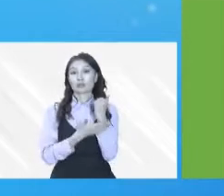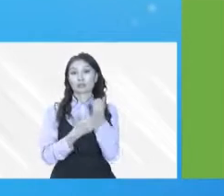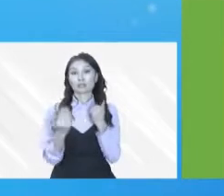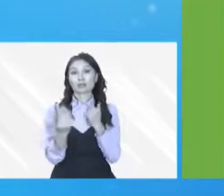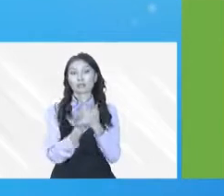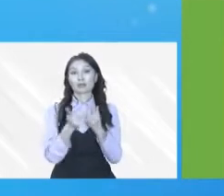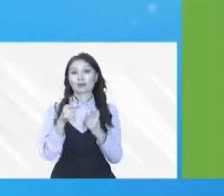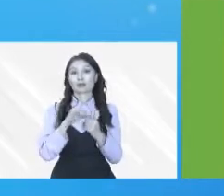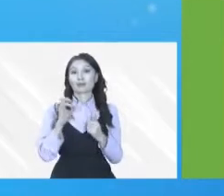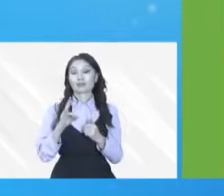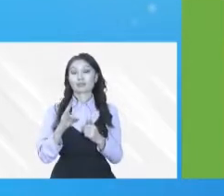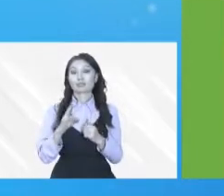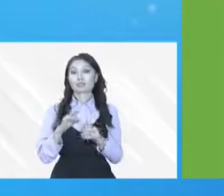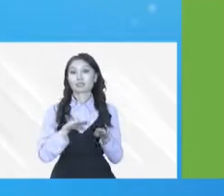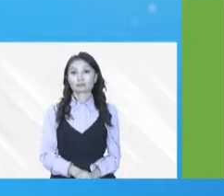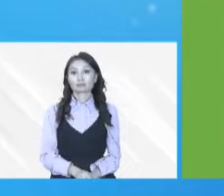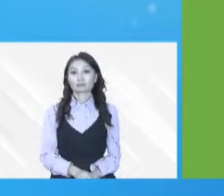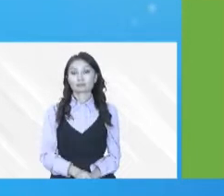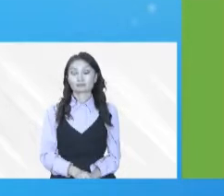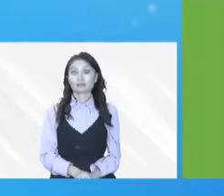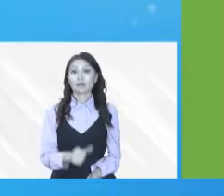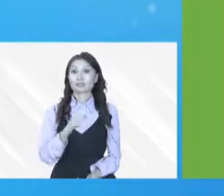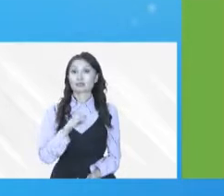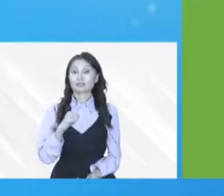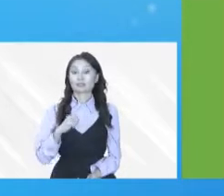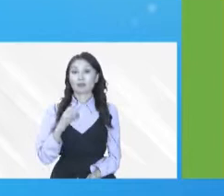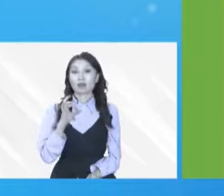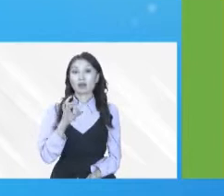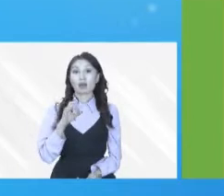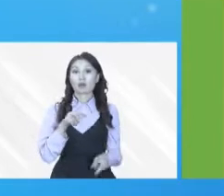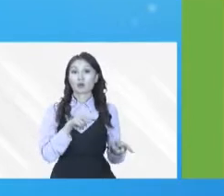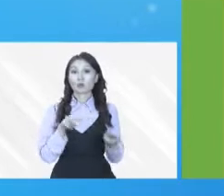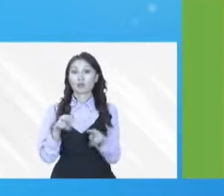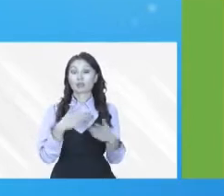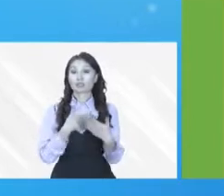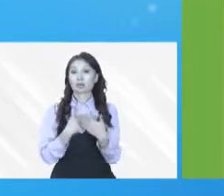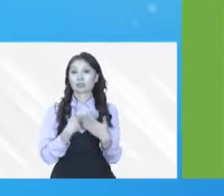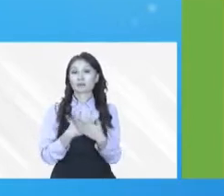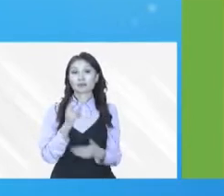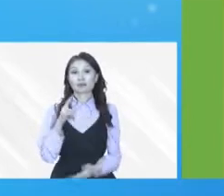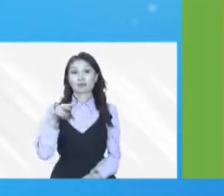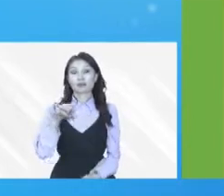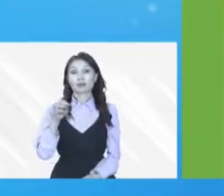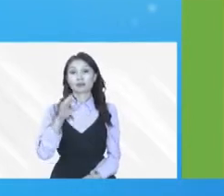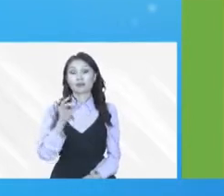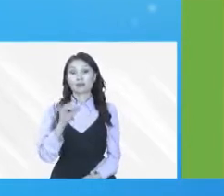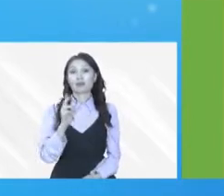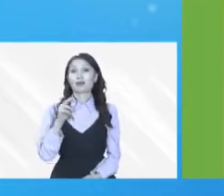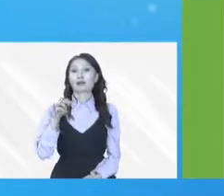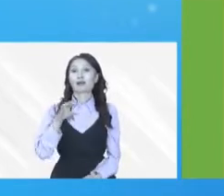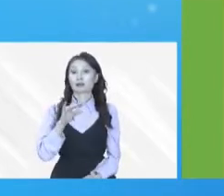их генетическую стабильность. Саморегуляция активности клетки.